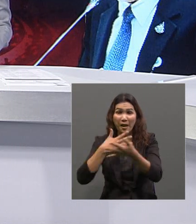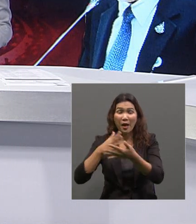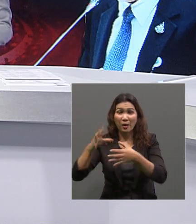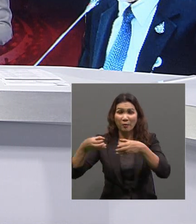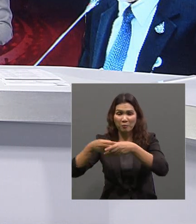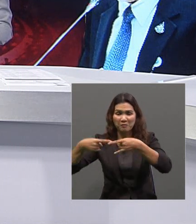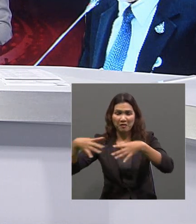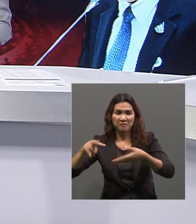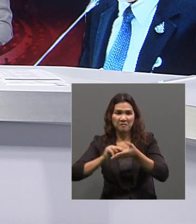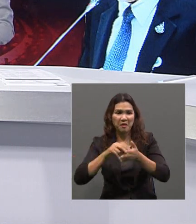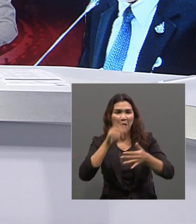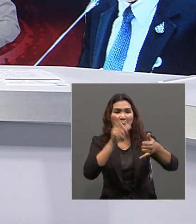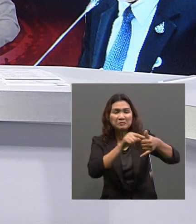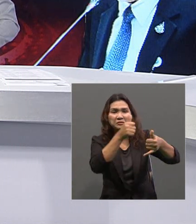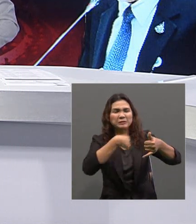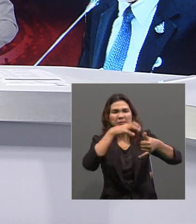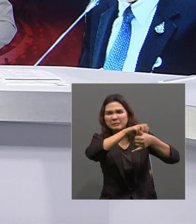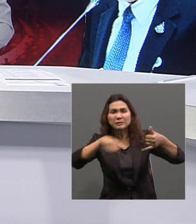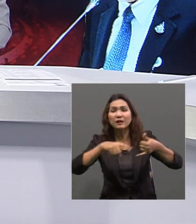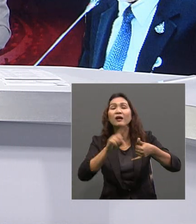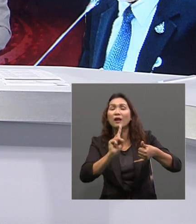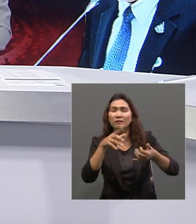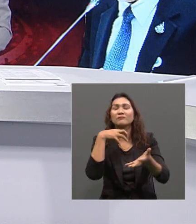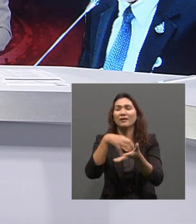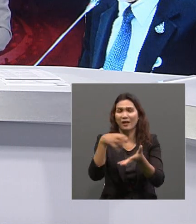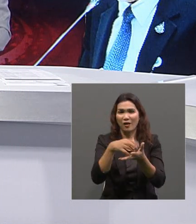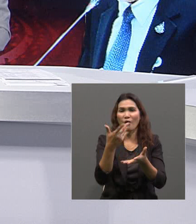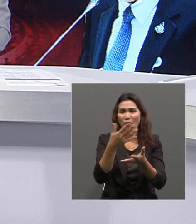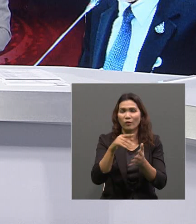ากคนดีเนี่ยจะกระชากได้มากน้อยแค่ไหนนะครับรวมถึงรายละเอียด